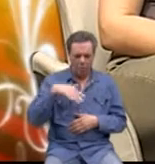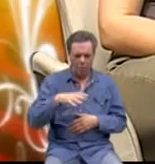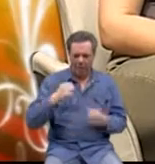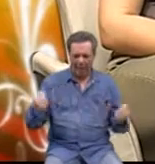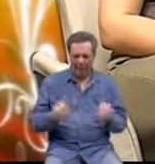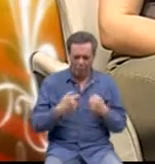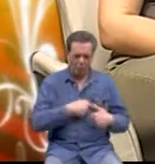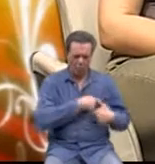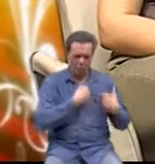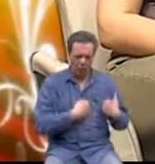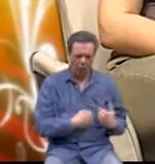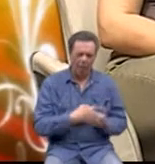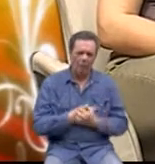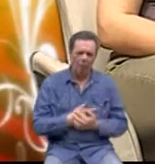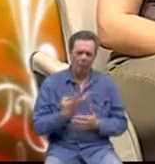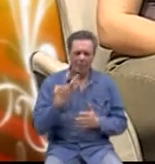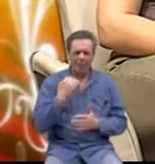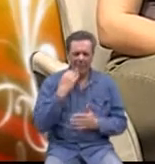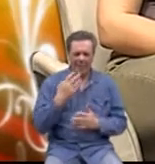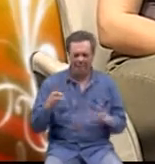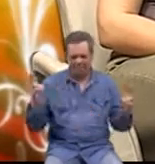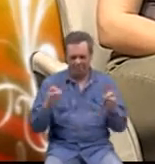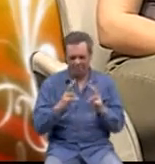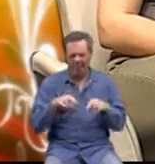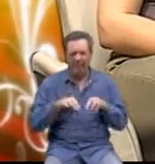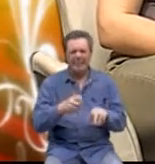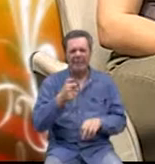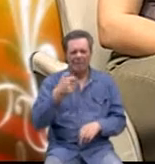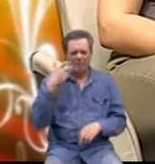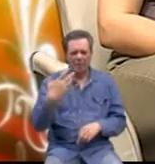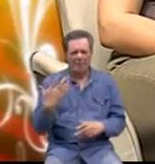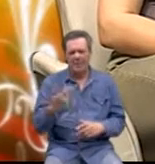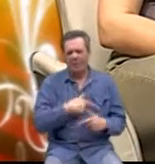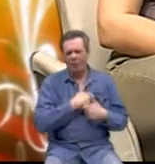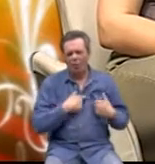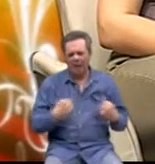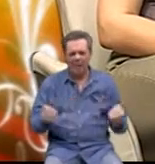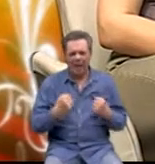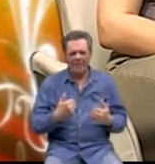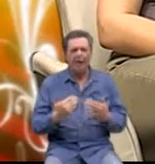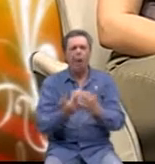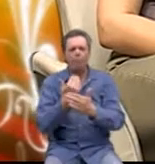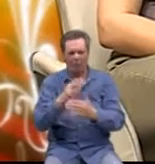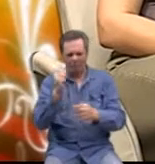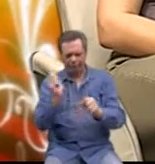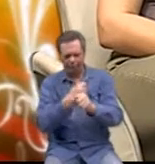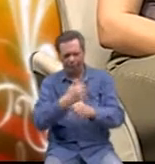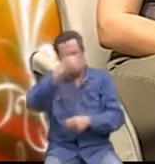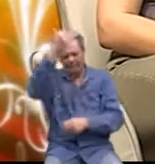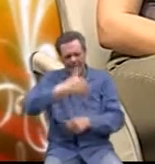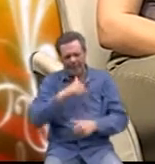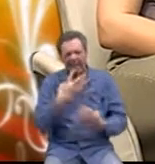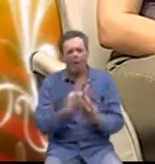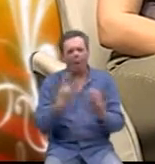akciju, na volonterstvo. U 9 sati se nađemo u Ilici 230, gdje je volonterska akcija obnove fasade i ograde